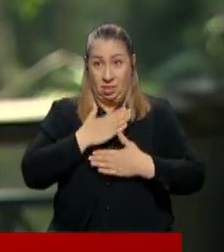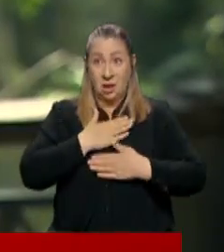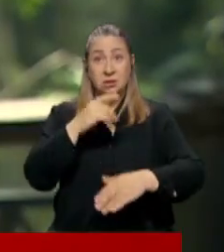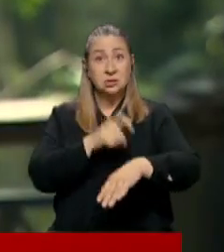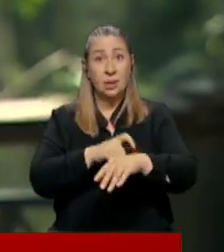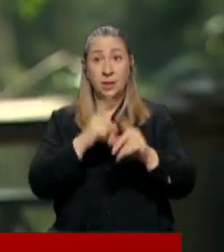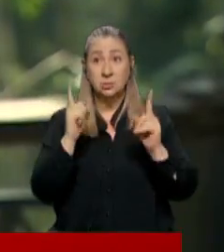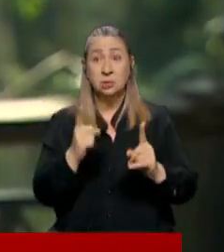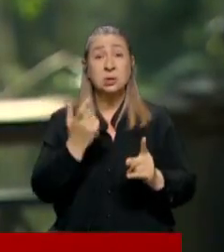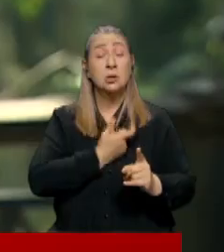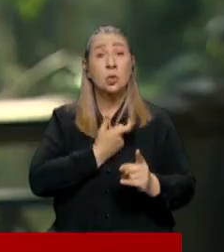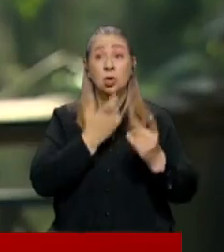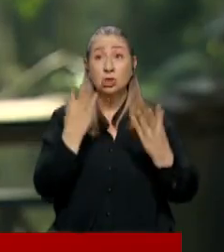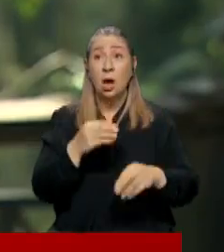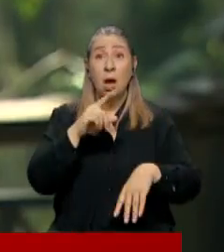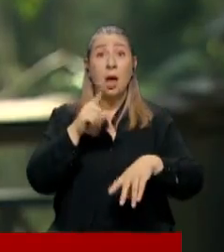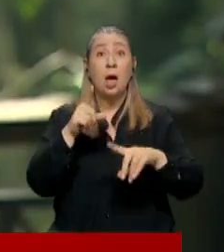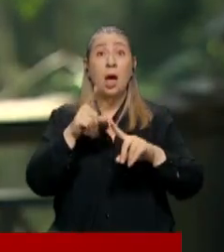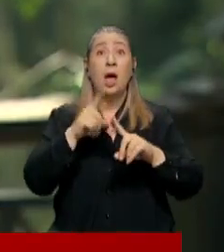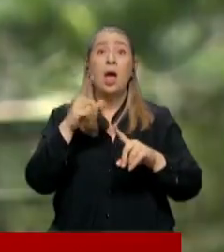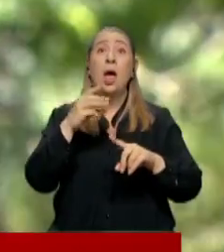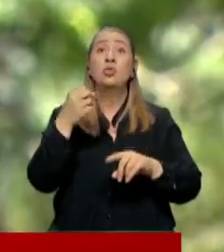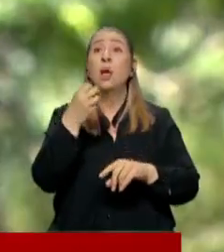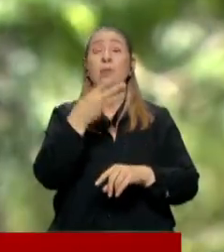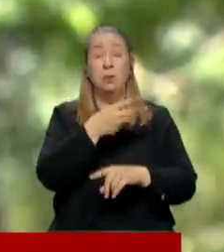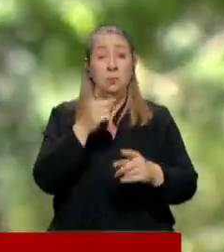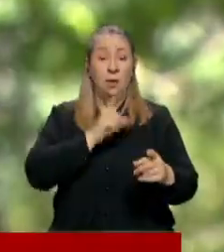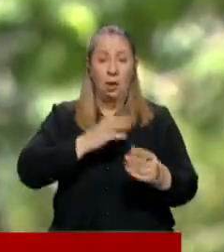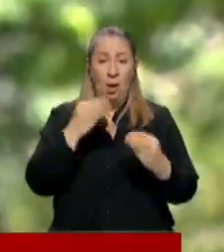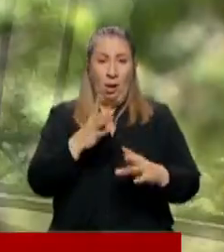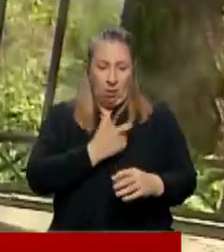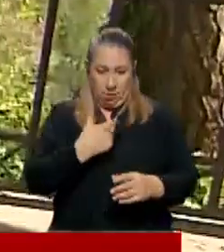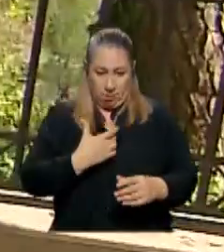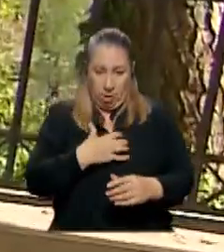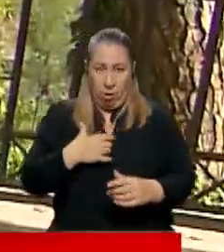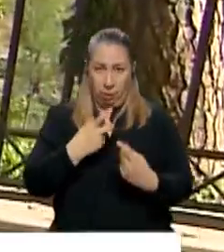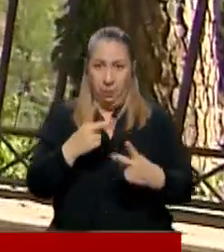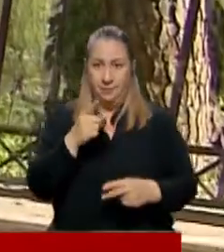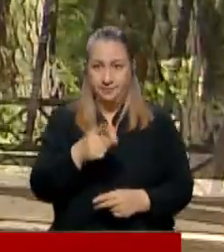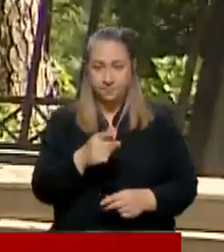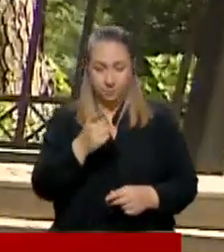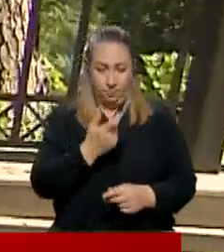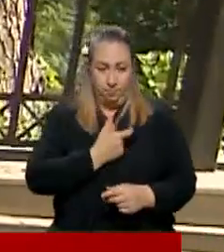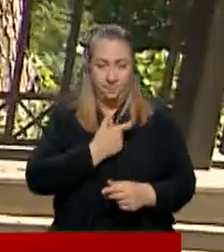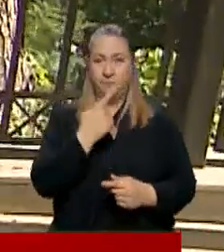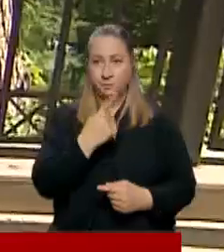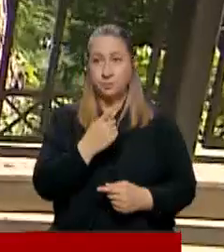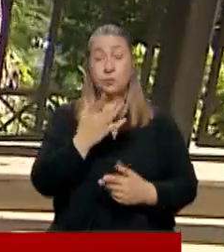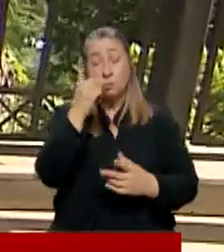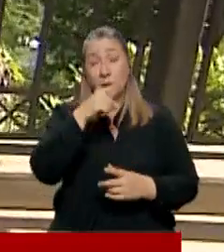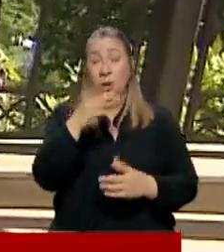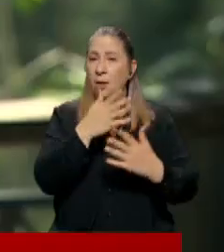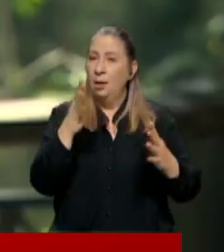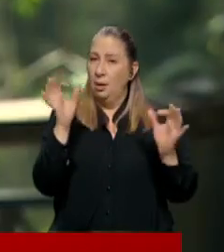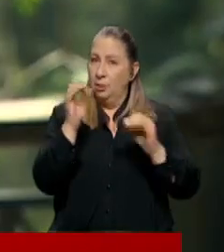doldursa, eğer yasalar uygulanacaksa Erdoğan'ın adayı olmaması lazım. Anayasa açık. Anayasa hukukçuları söylüyor. Bu nedenle büyük bir